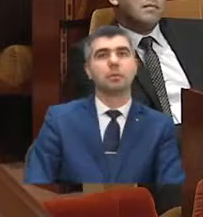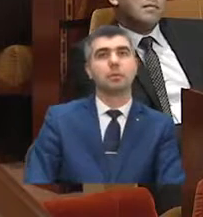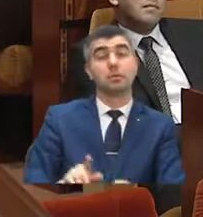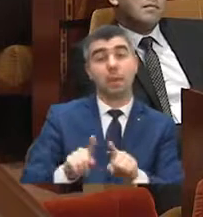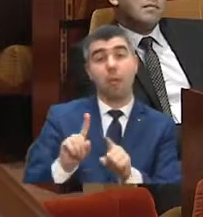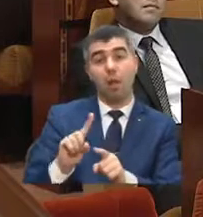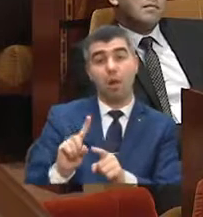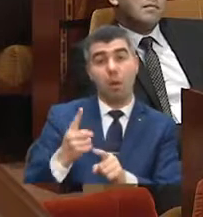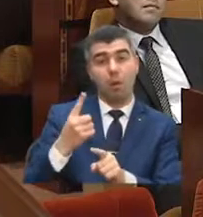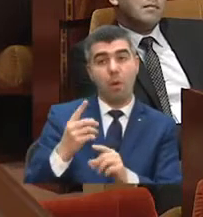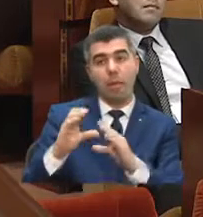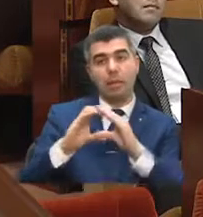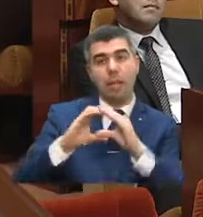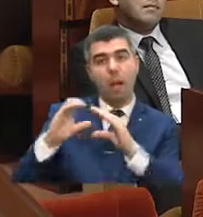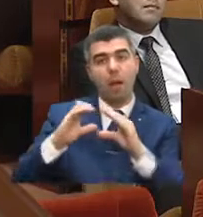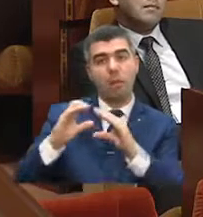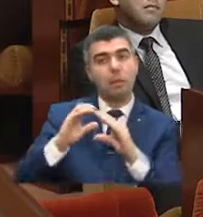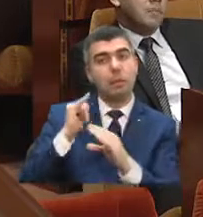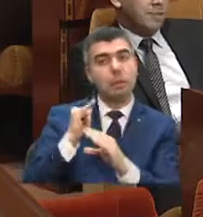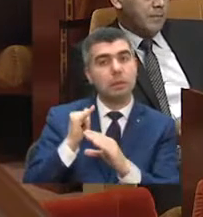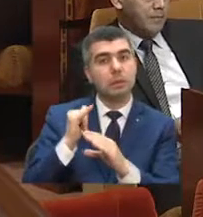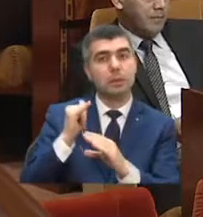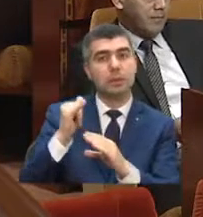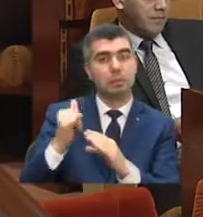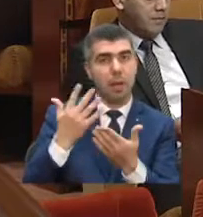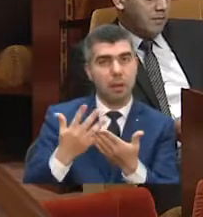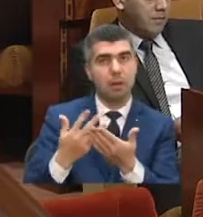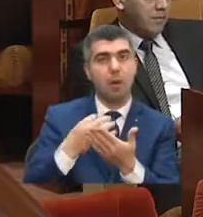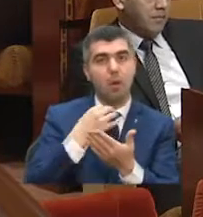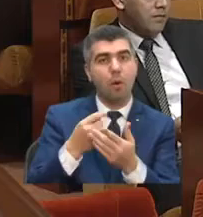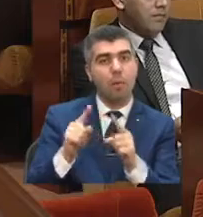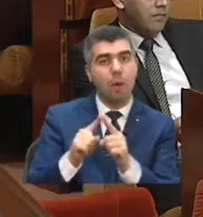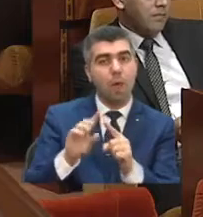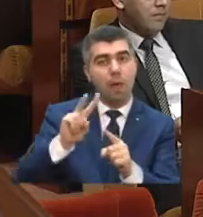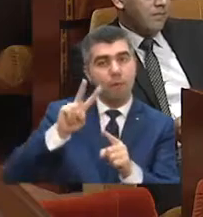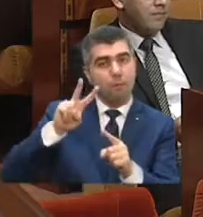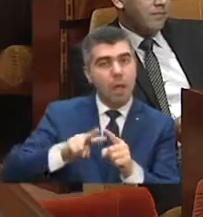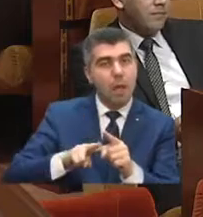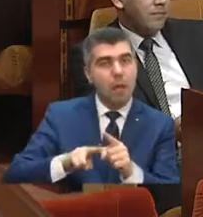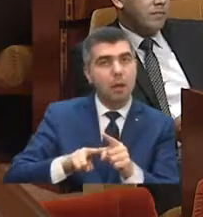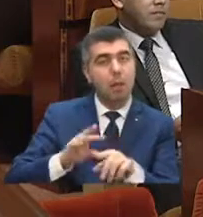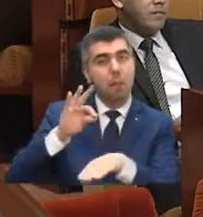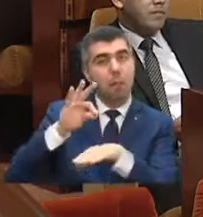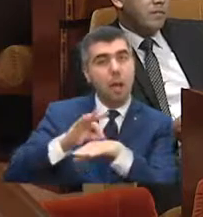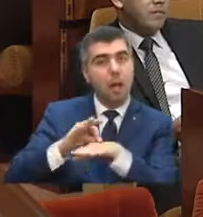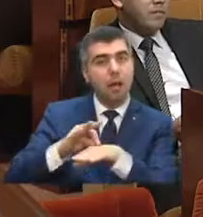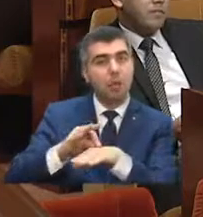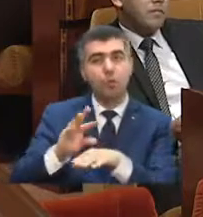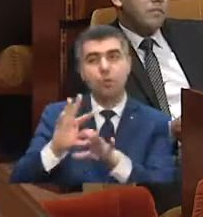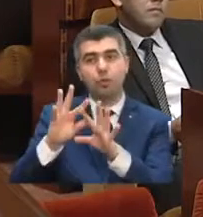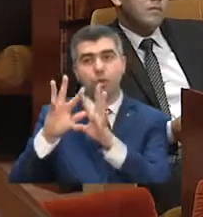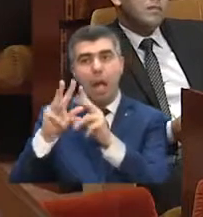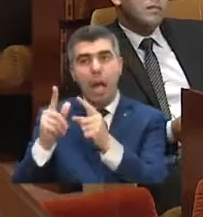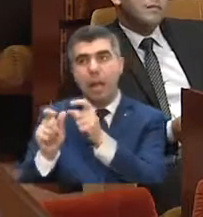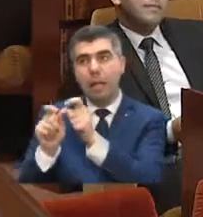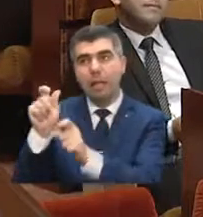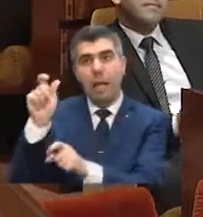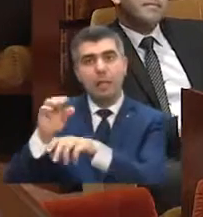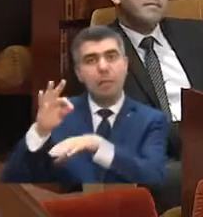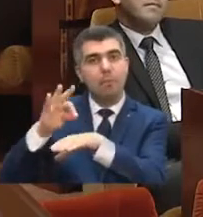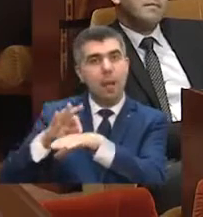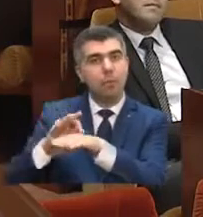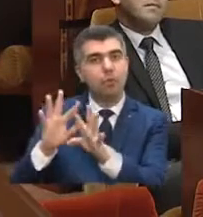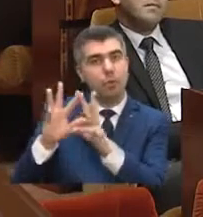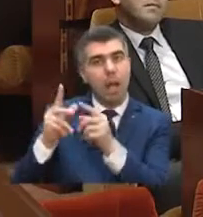أولا التواصل المستمر حول هذا المرض وحدوثه الحقيقي وتأثيره